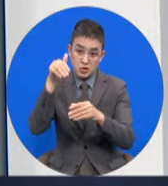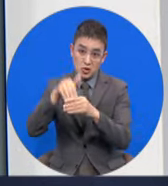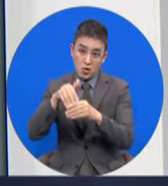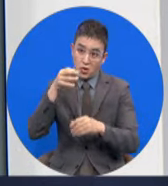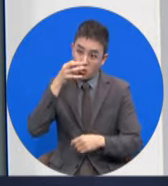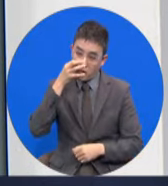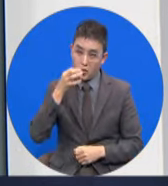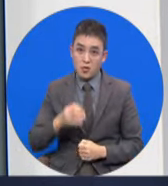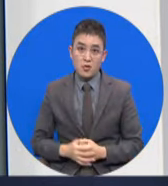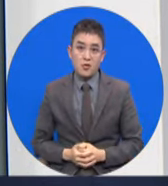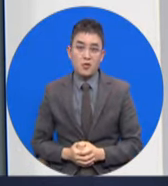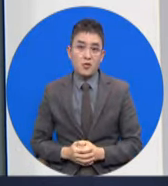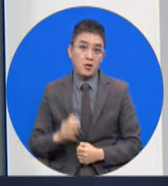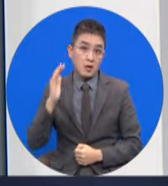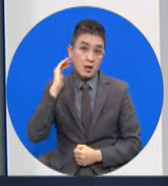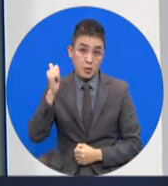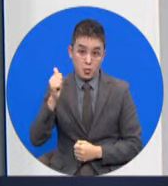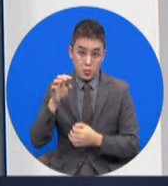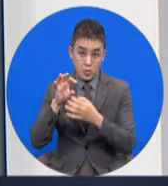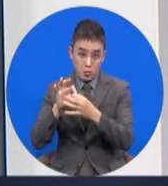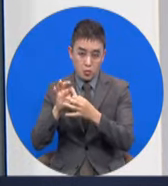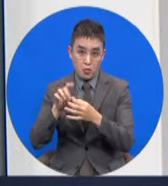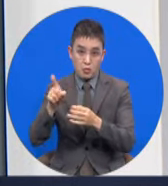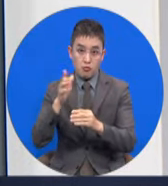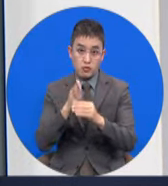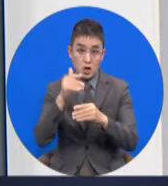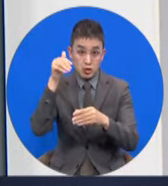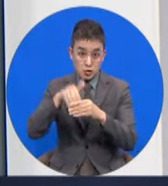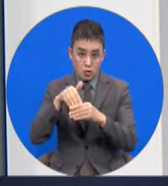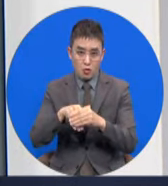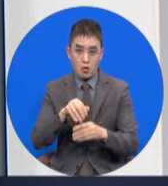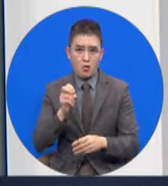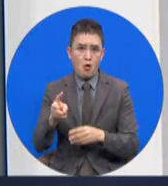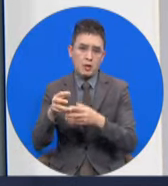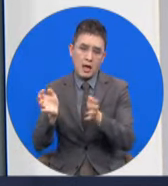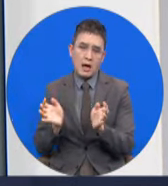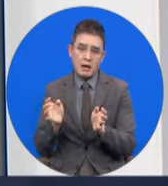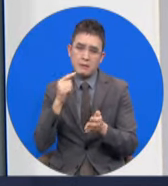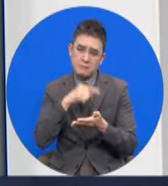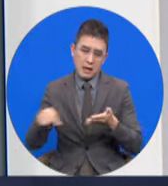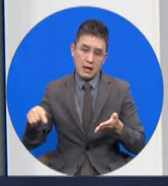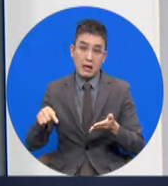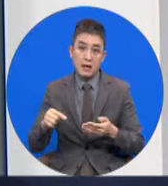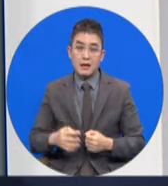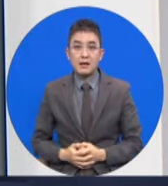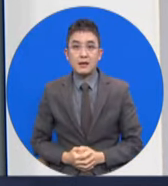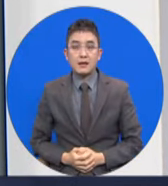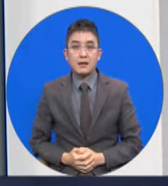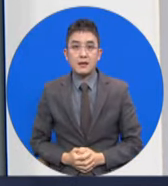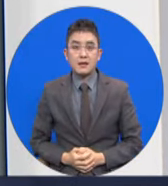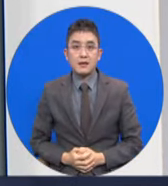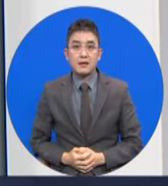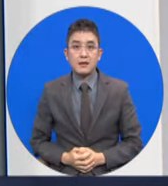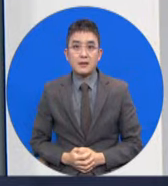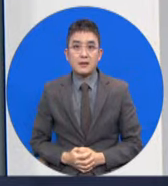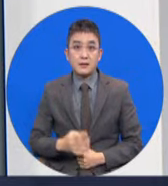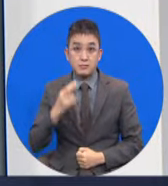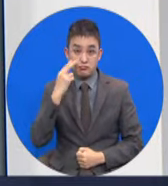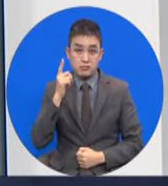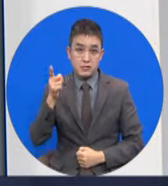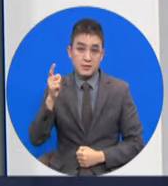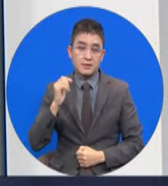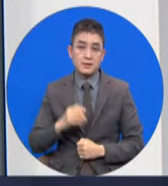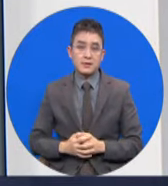대통령을 이제 하에서 중간 선거는 여당이 불리한 게 맞습니다. 미국 같은 경우요. 미국에서는 이제 대통령 임기